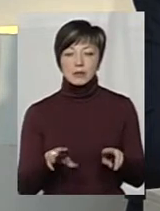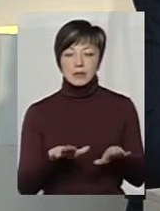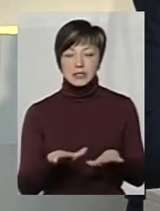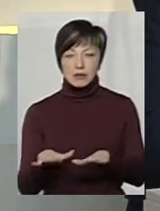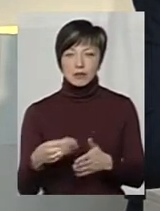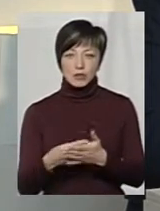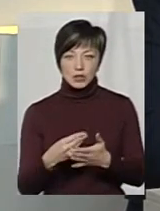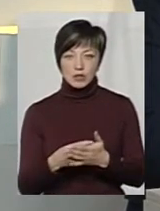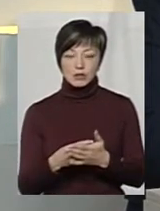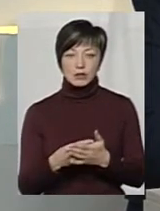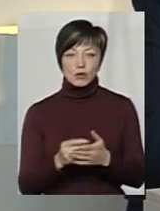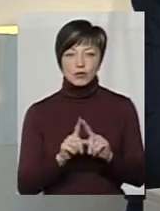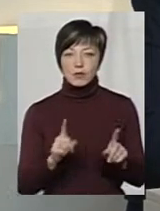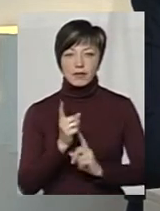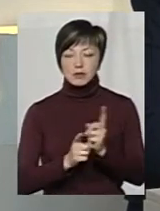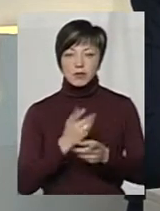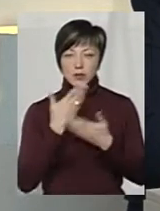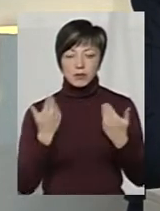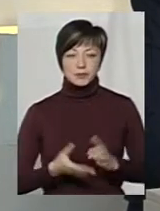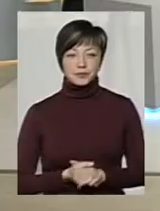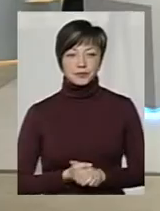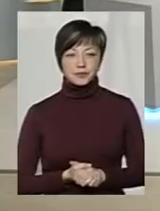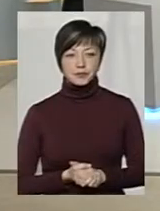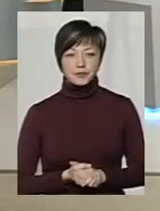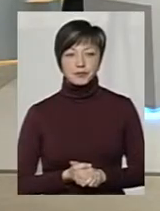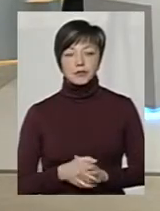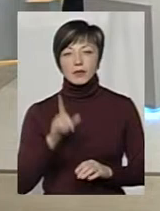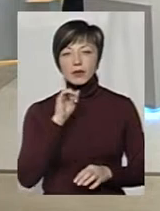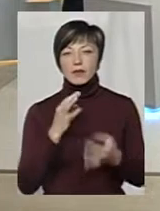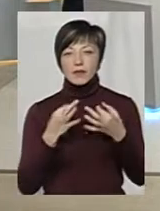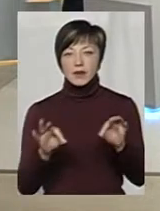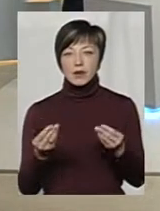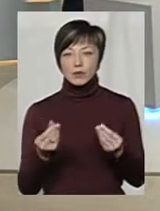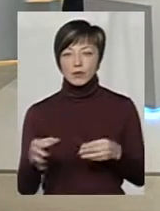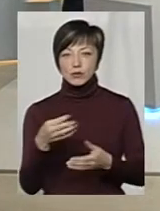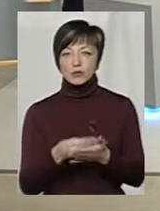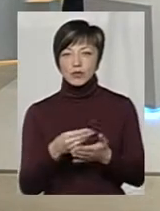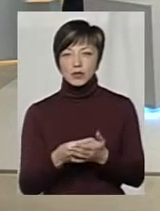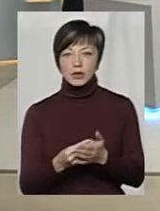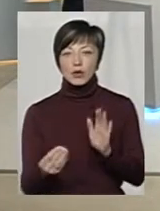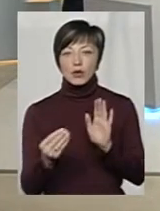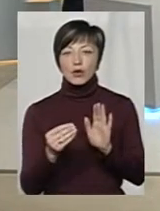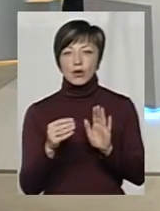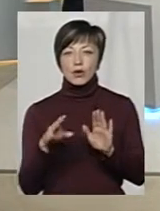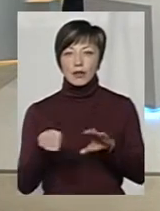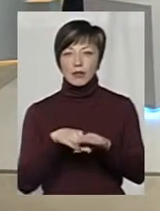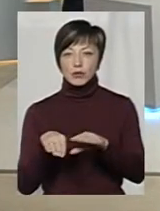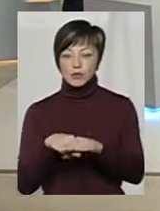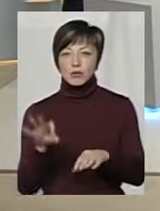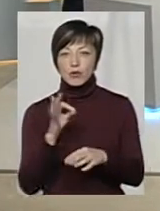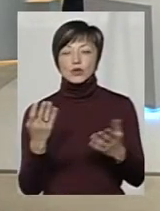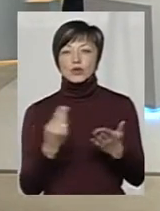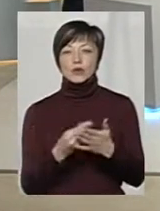місцевих бюджетів, то особливих там змін немає. І тимчасово вільні кошти обласного бюджету розміщуються на депозитах. Про які